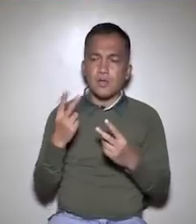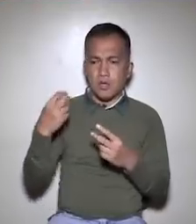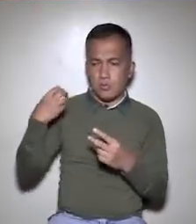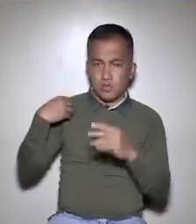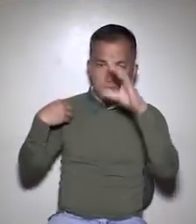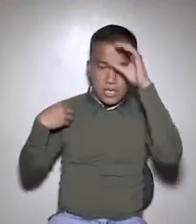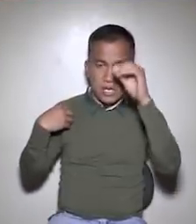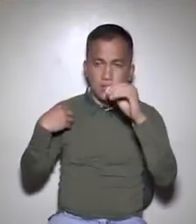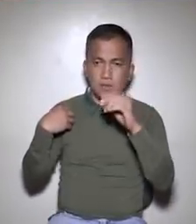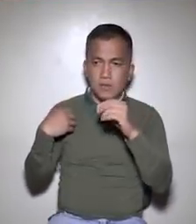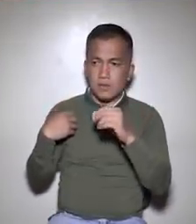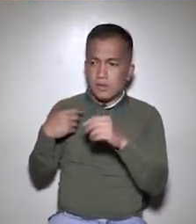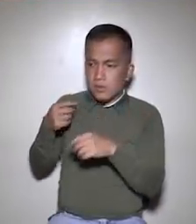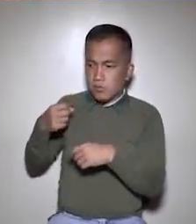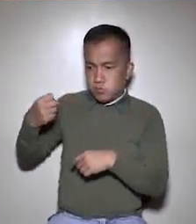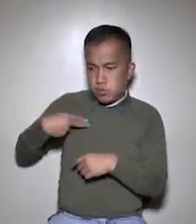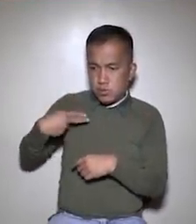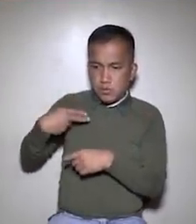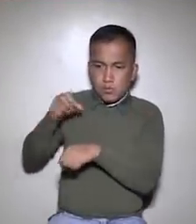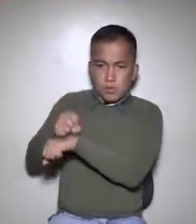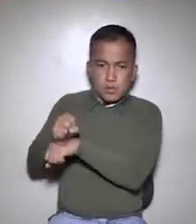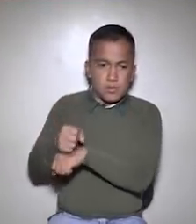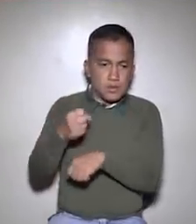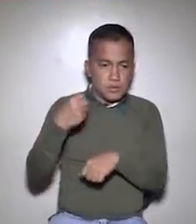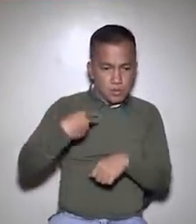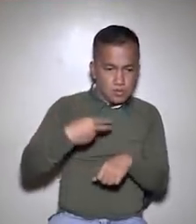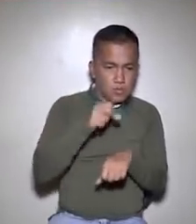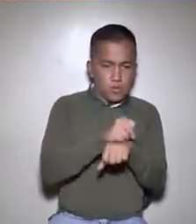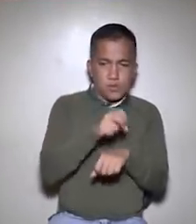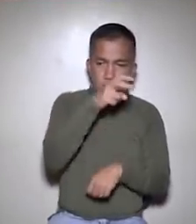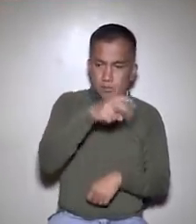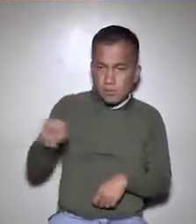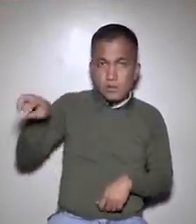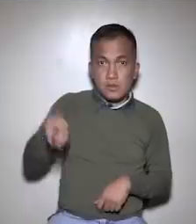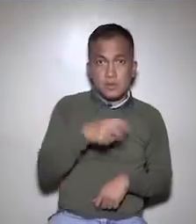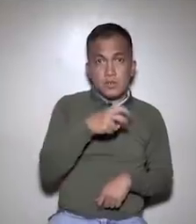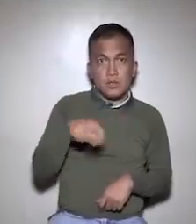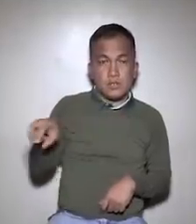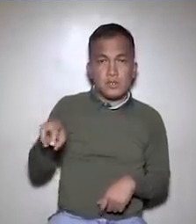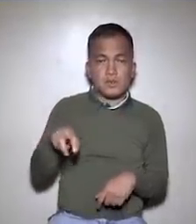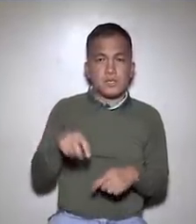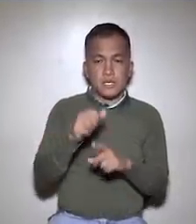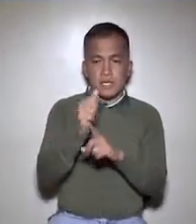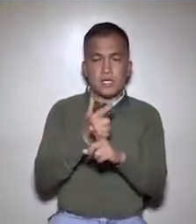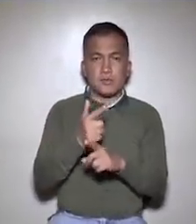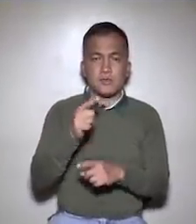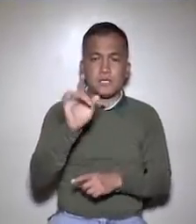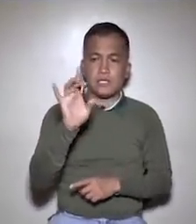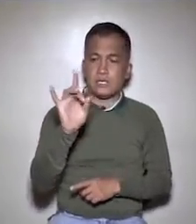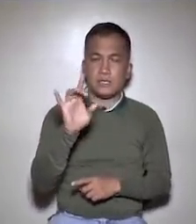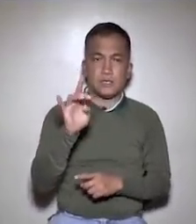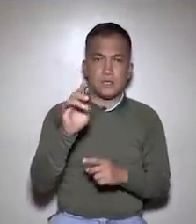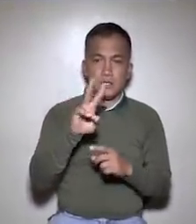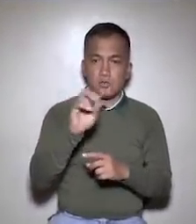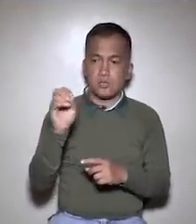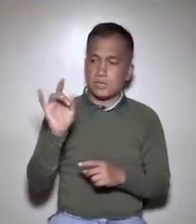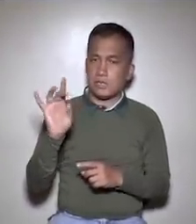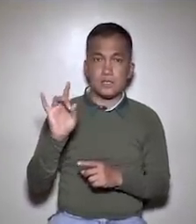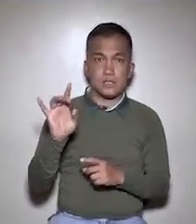amo kong lalaki, pinapatrabaho nila ako doon, halipat-lipat. Nung April 18